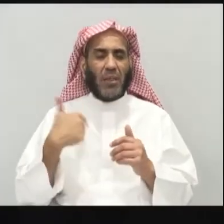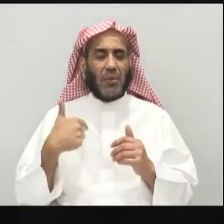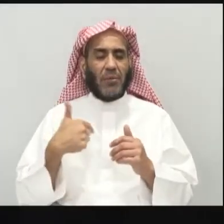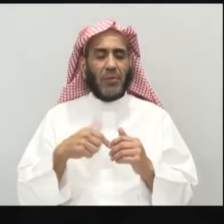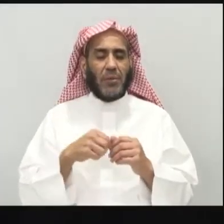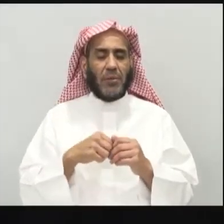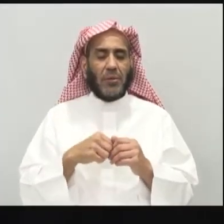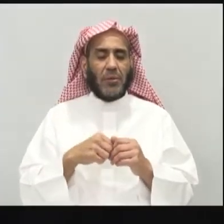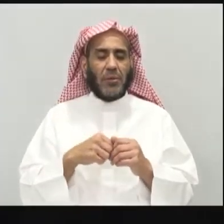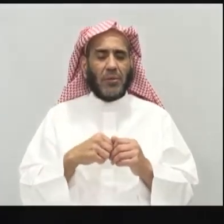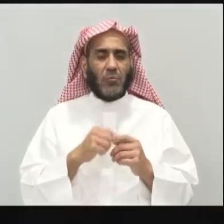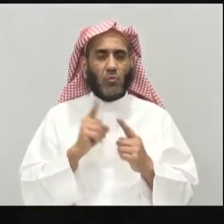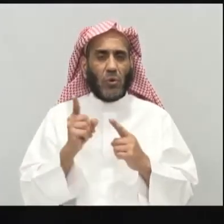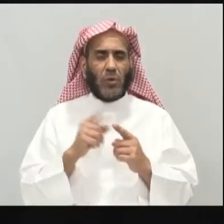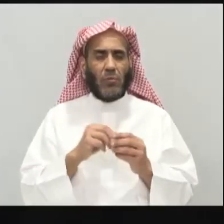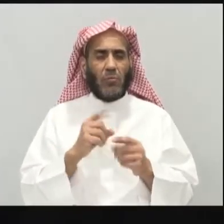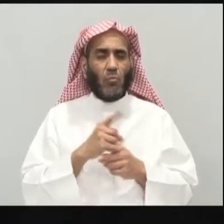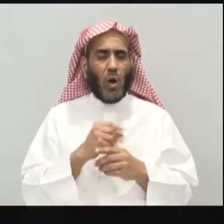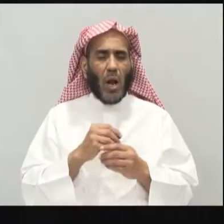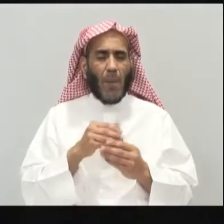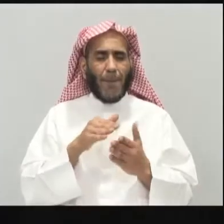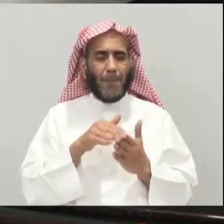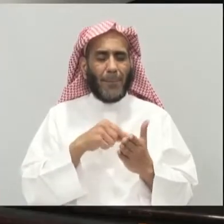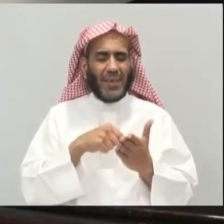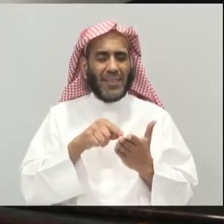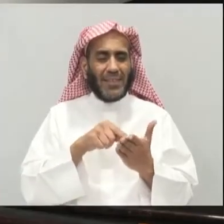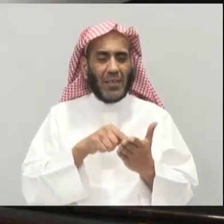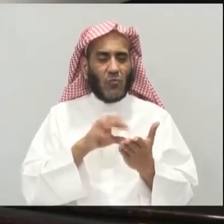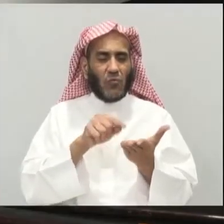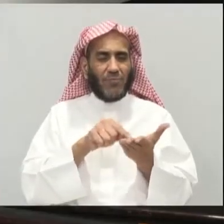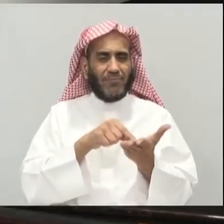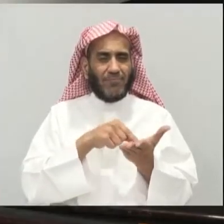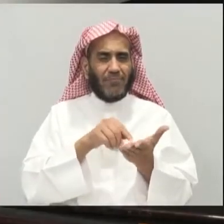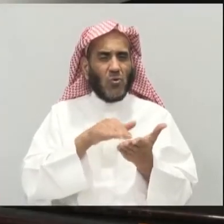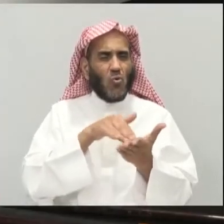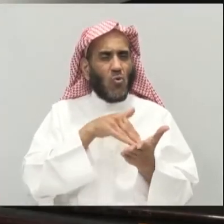وبعدها تتم عمليه الطلاب بهذا الشكل نكون